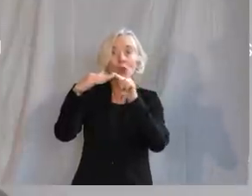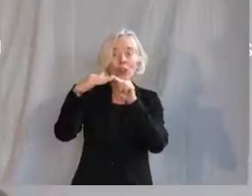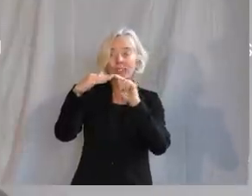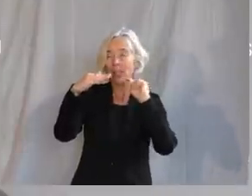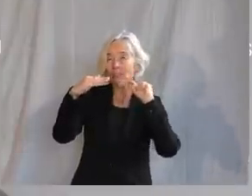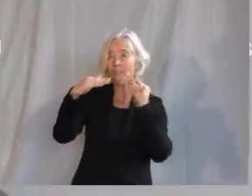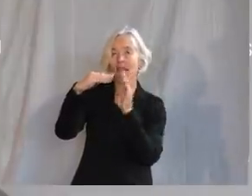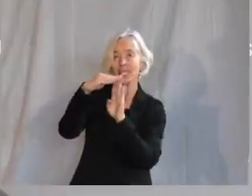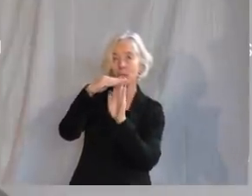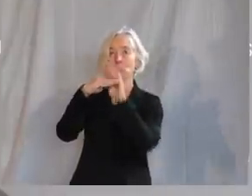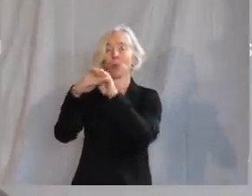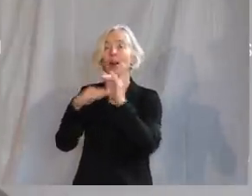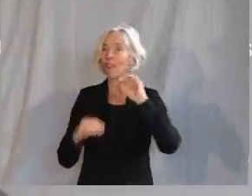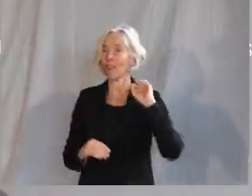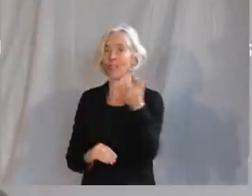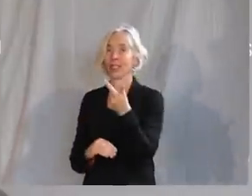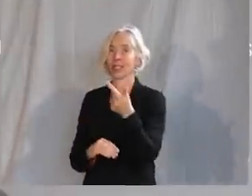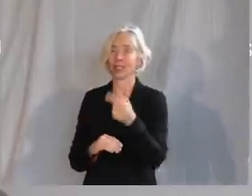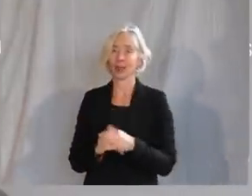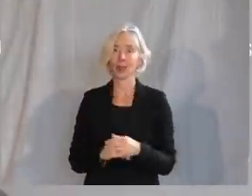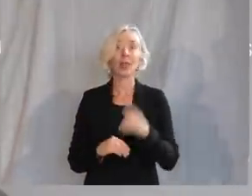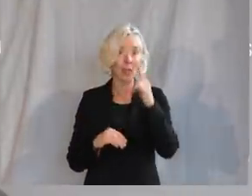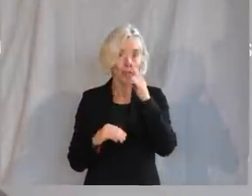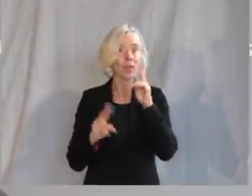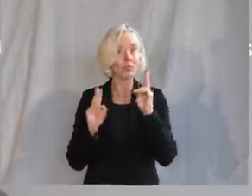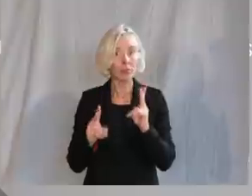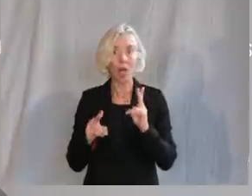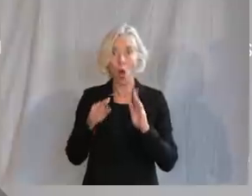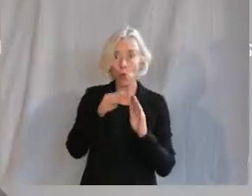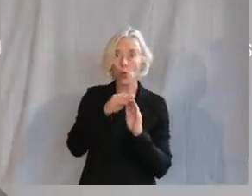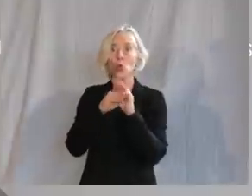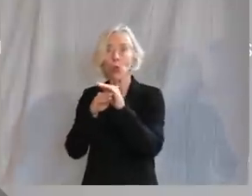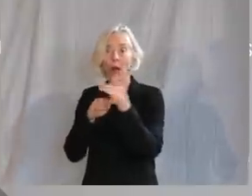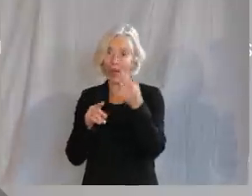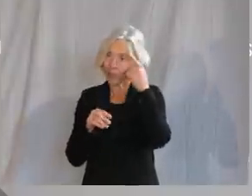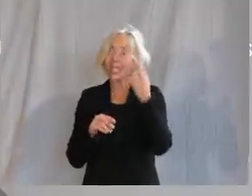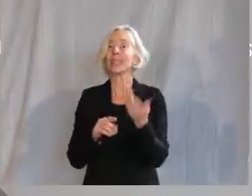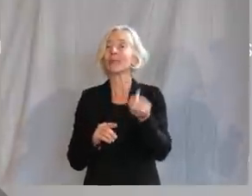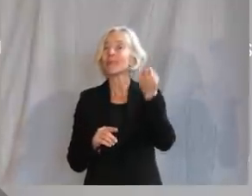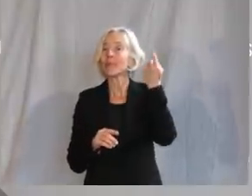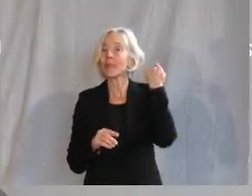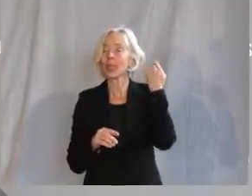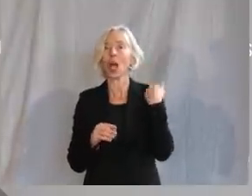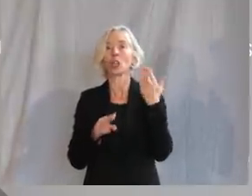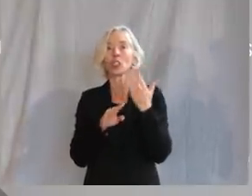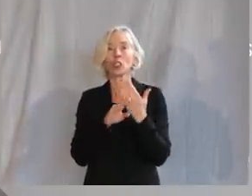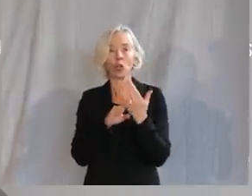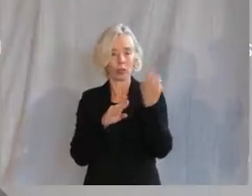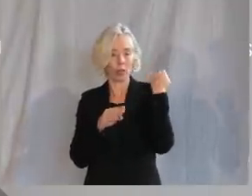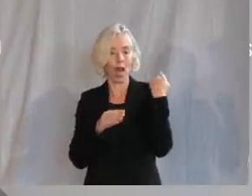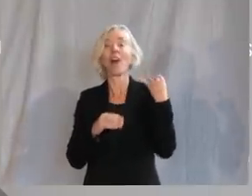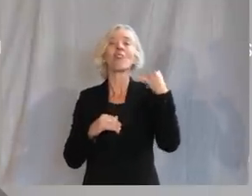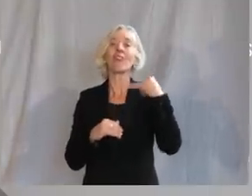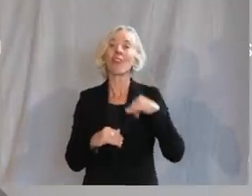fast erreicht. Die Überschreitung des Schwellenwerts am Wochenende, Sie erinnern sich vielleicht, dass wir am Freitag noch